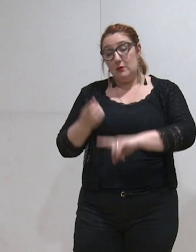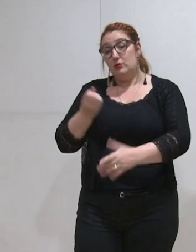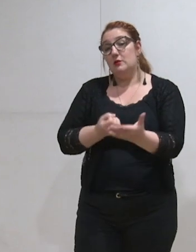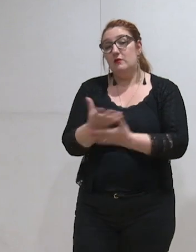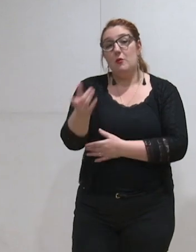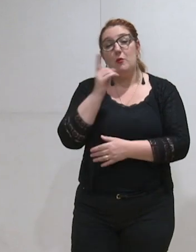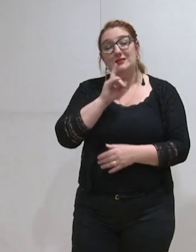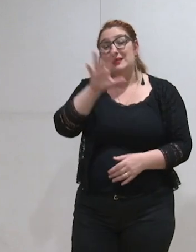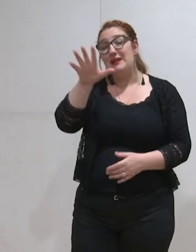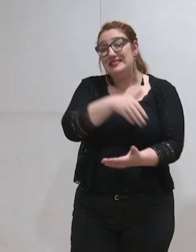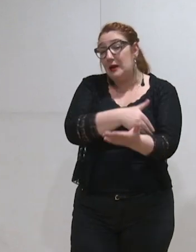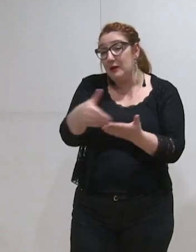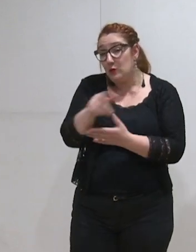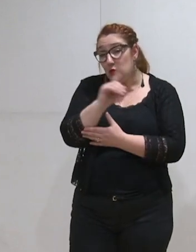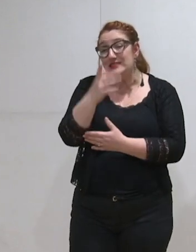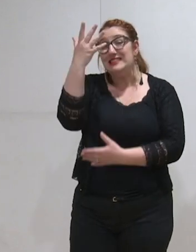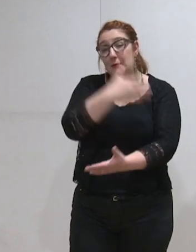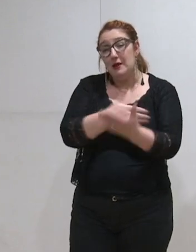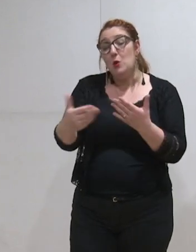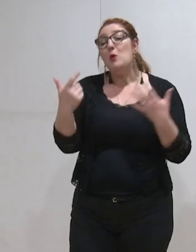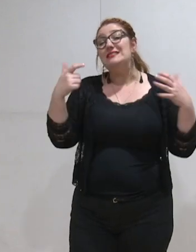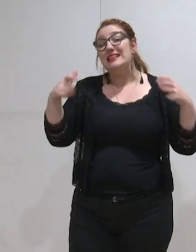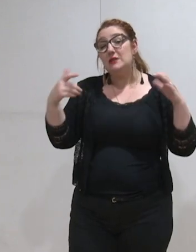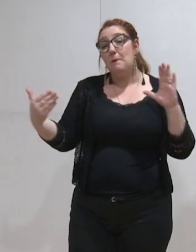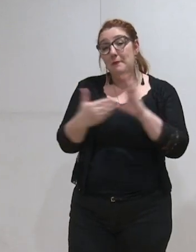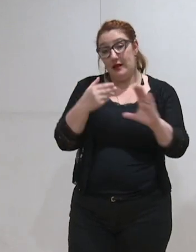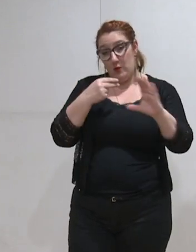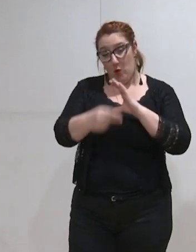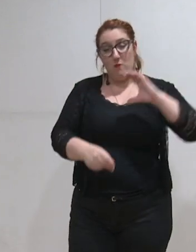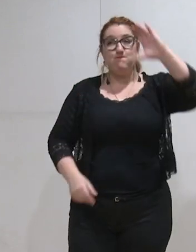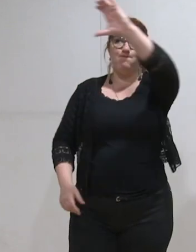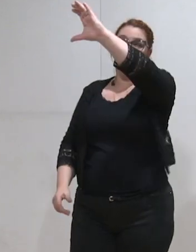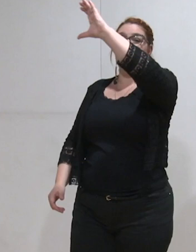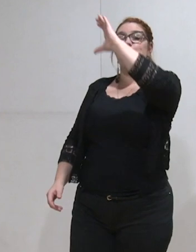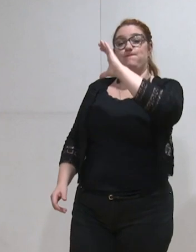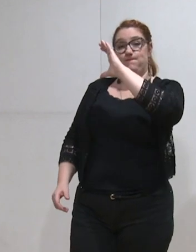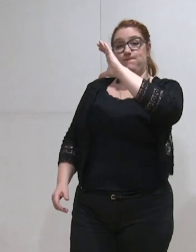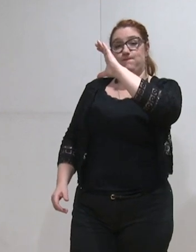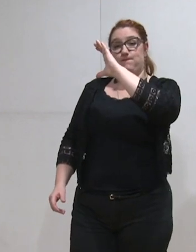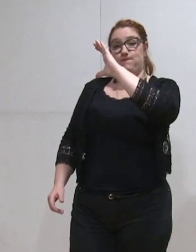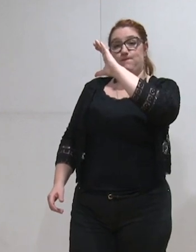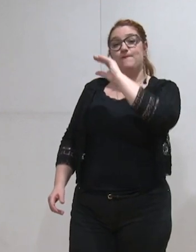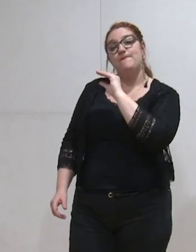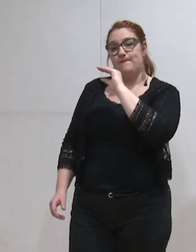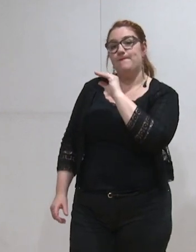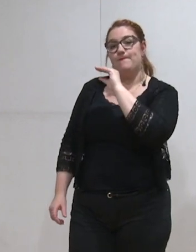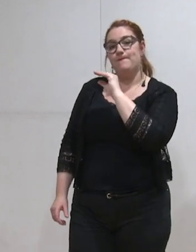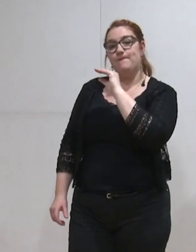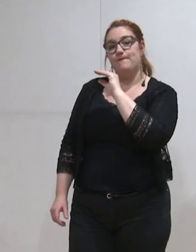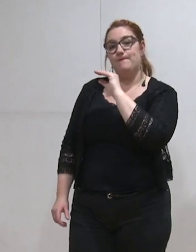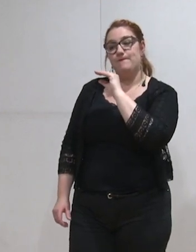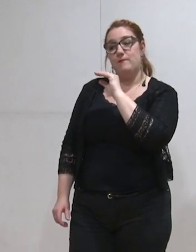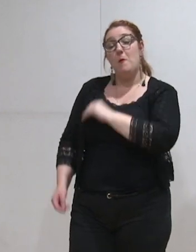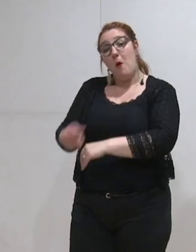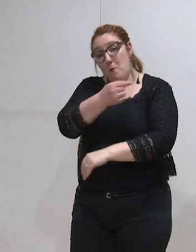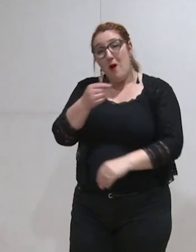5 millions mais 5700000 € 5700000 € que la dotation de l'état euh nous enlève il